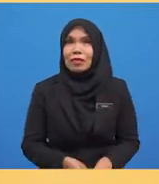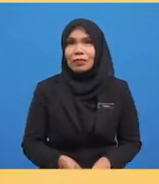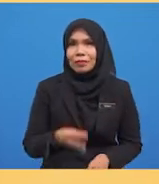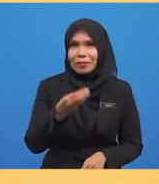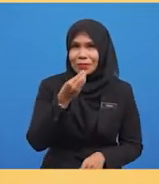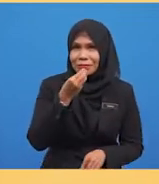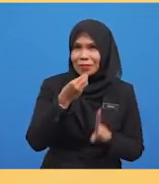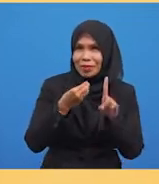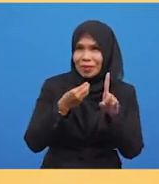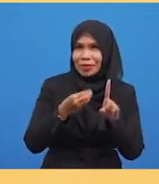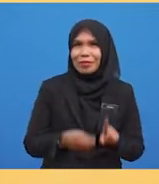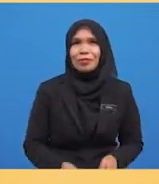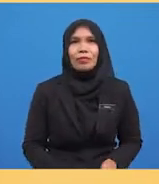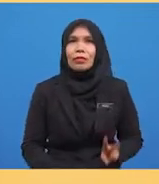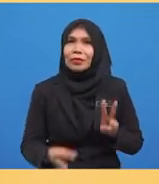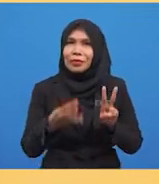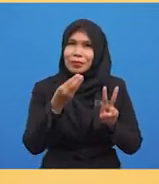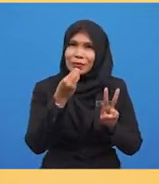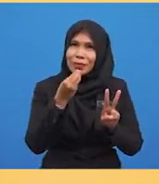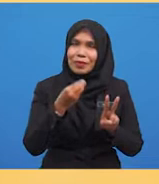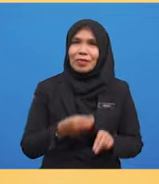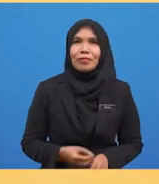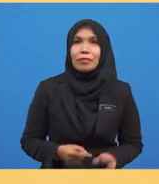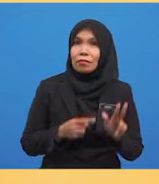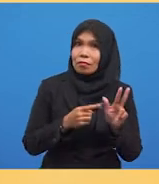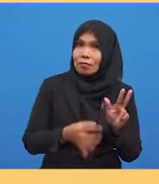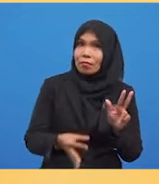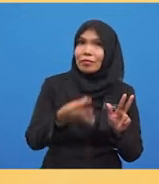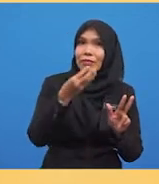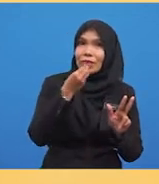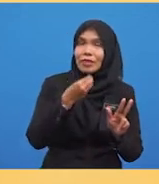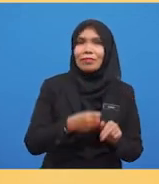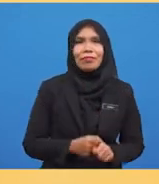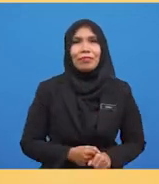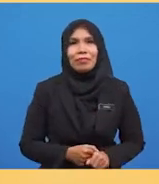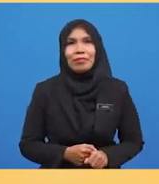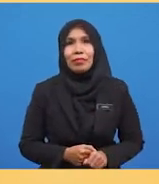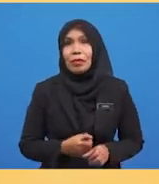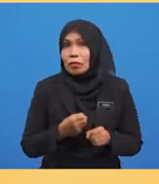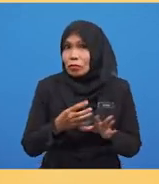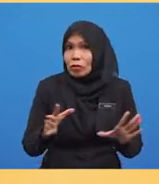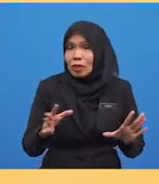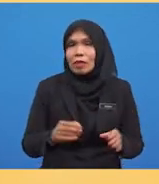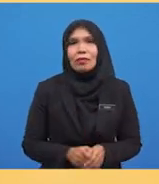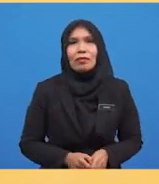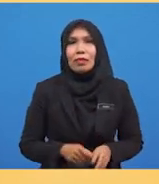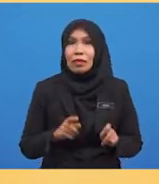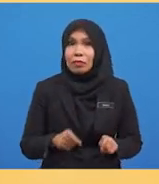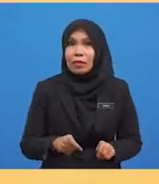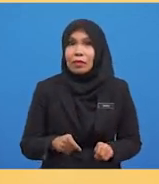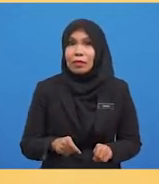ketiga. Selepas itu, si penjamu selera perlulah membasuh tangan